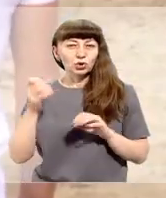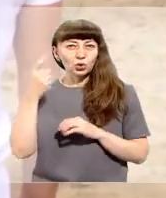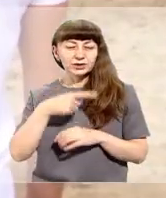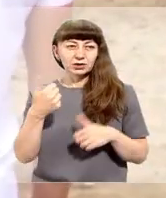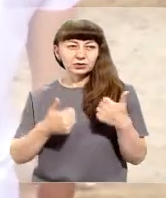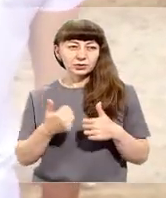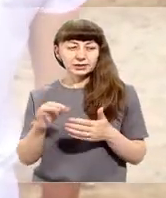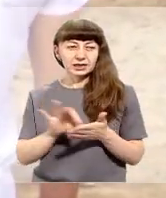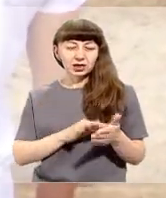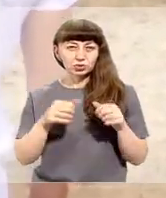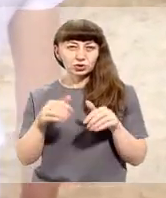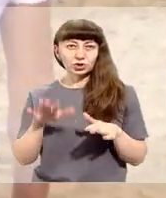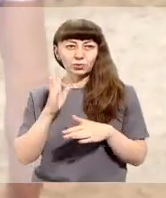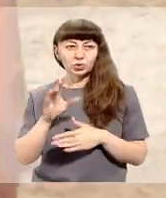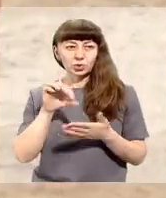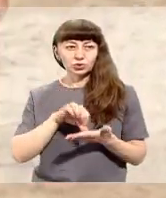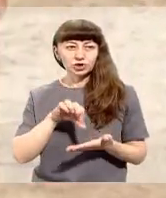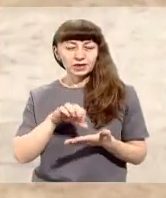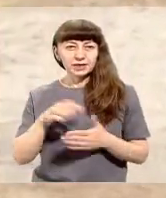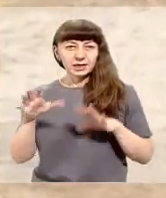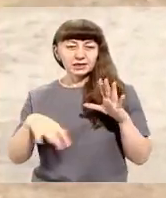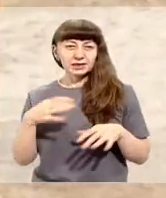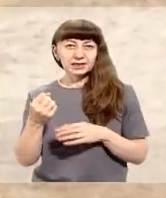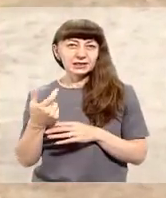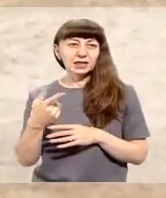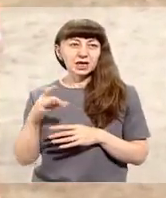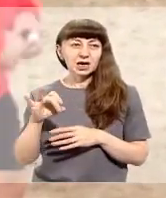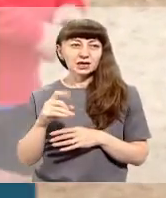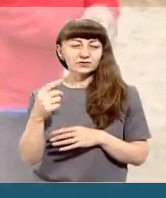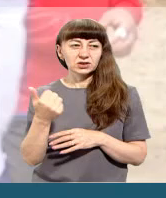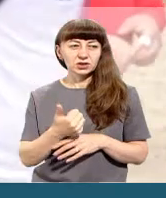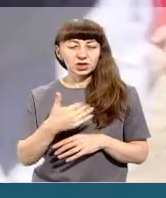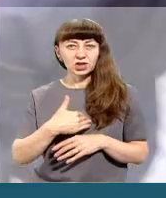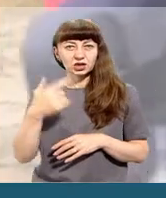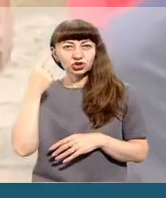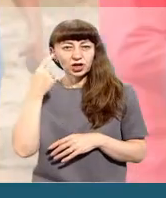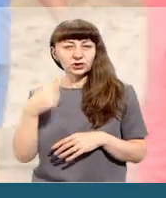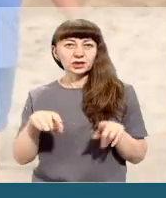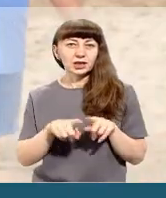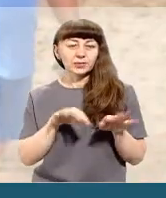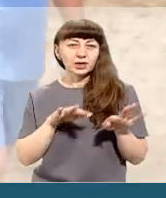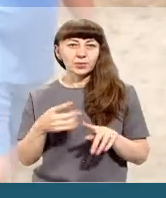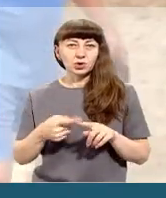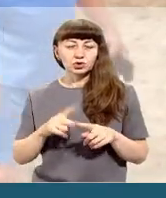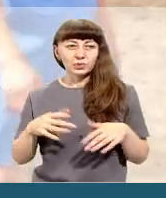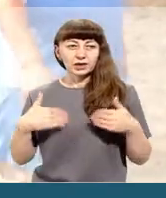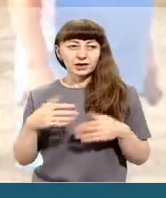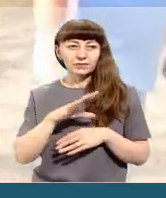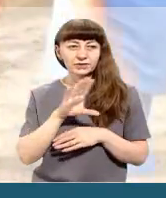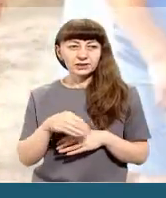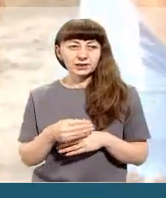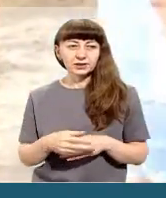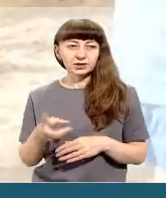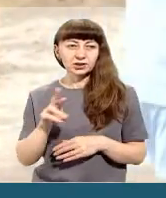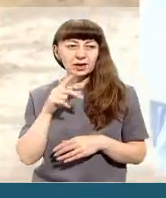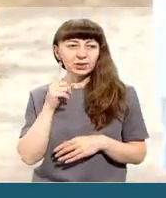сразу решил, что буду участвовать. Тренировки проходили несколько раз в неделю. Я считаю, что такие мероприятия полезны для всех, а особенно